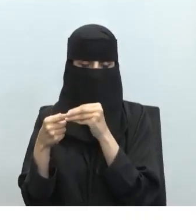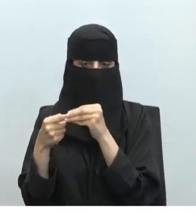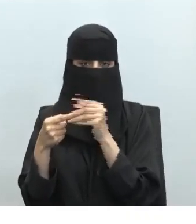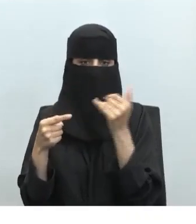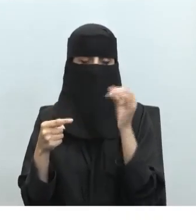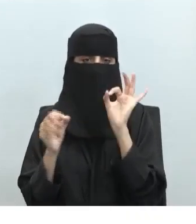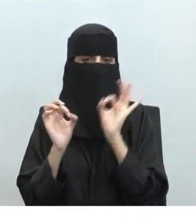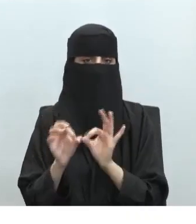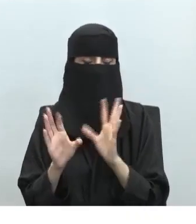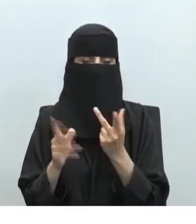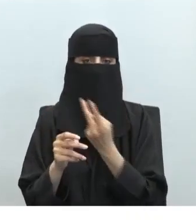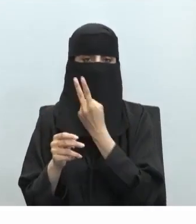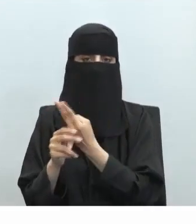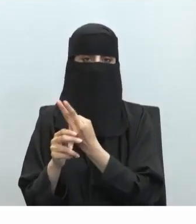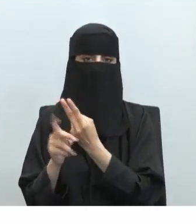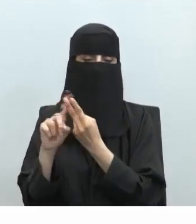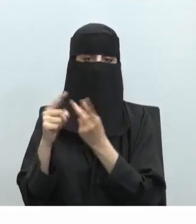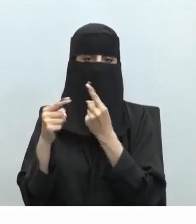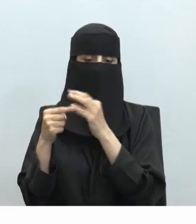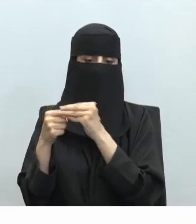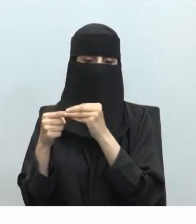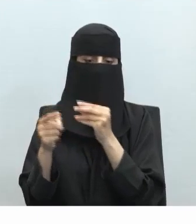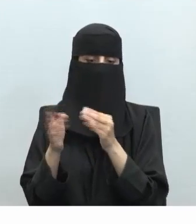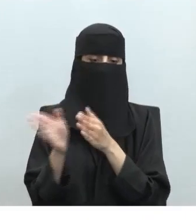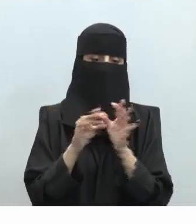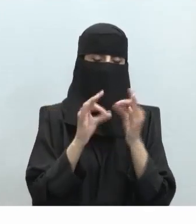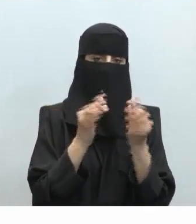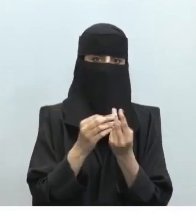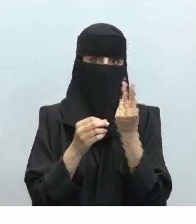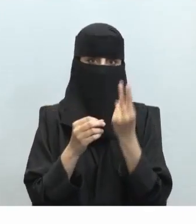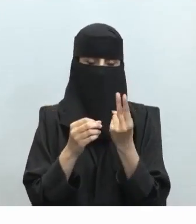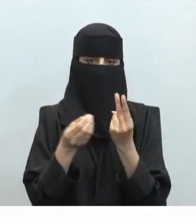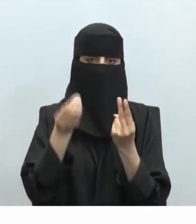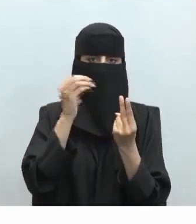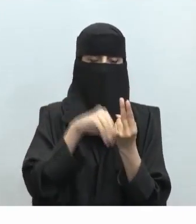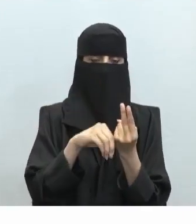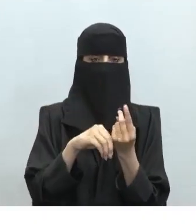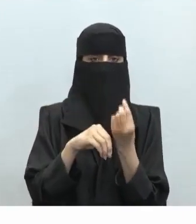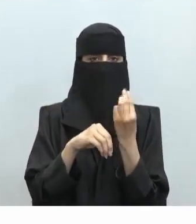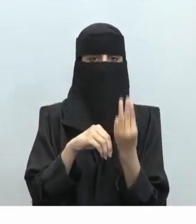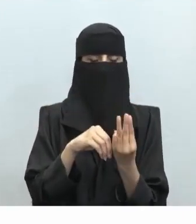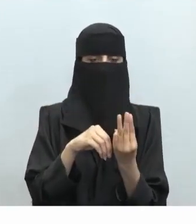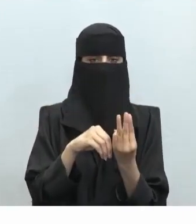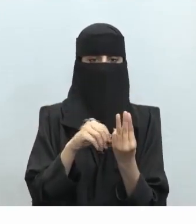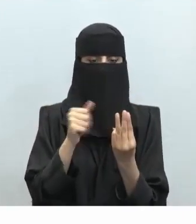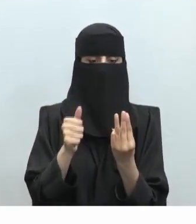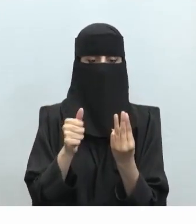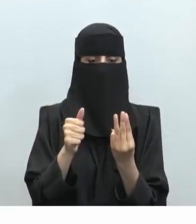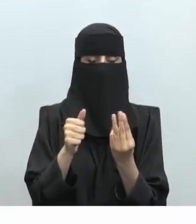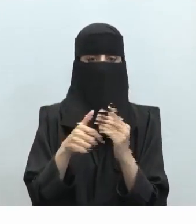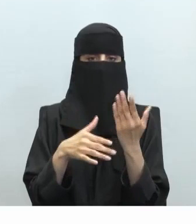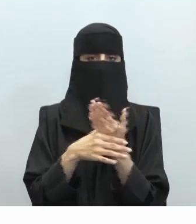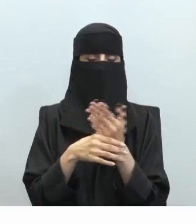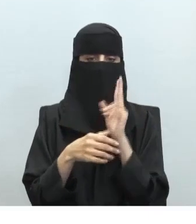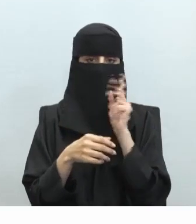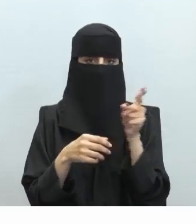هنالك كروموسوم ناقص في هذه الخليه وهنا في هذه المجموعه لم تحمل كروموسومين شاهدنا تحمل ثلاثه لذلك نذكر انها ثنائيه